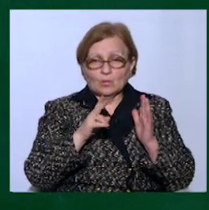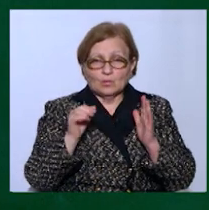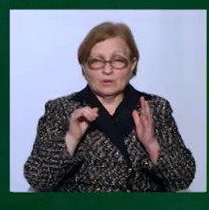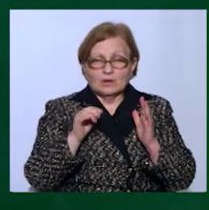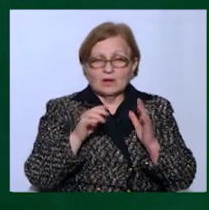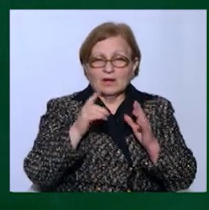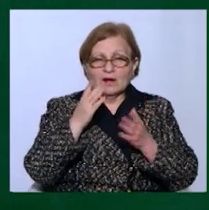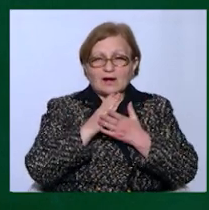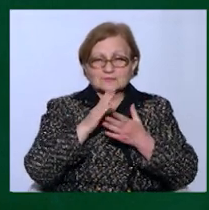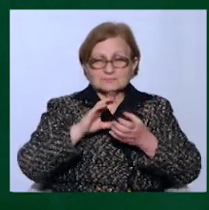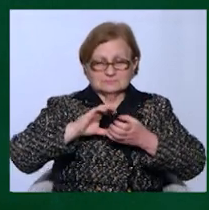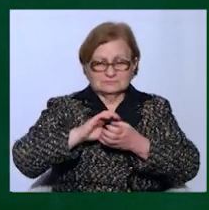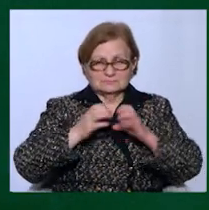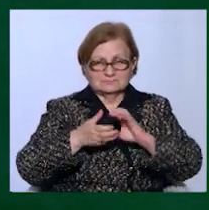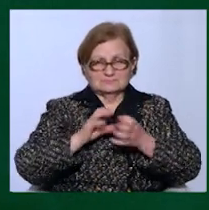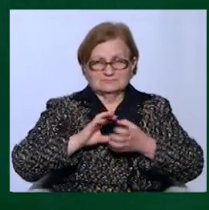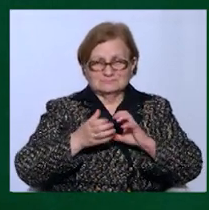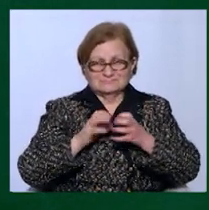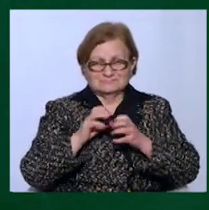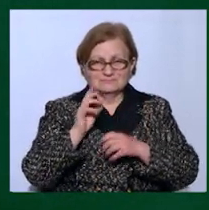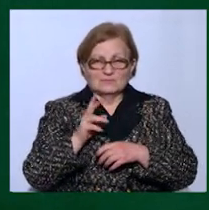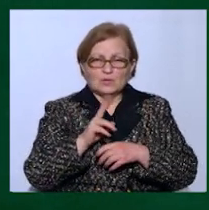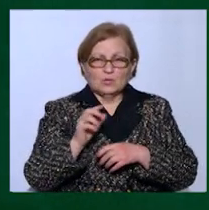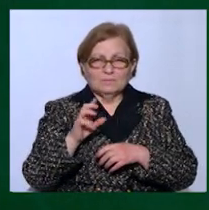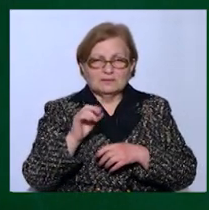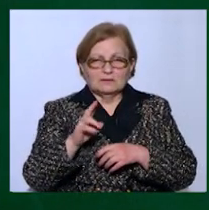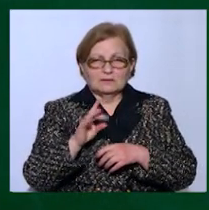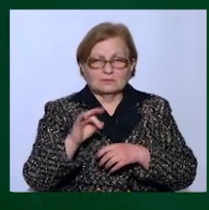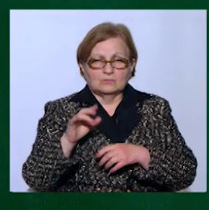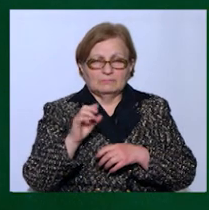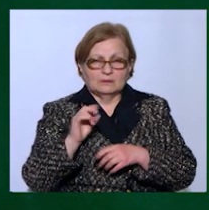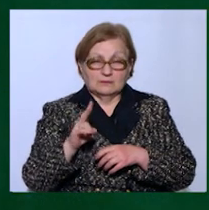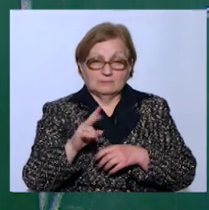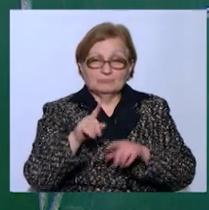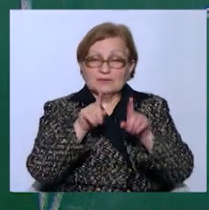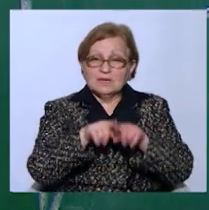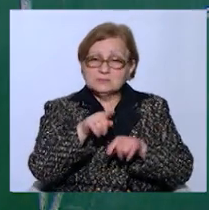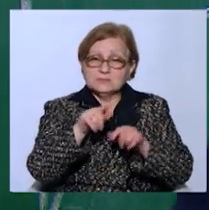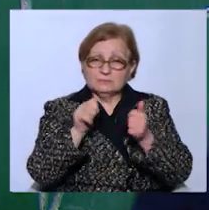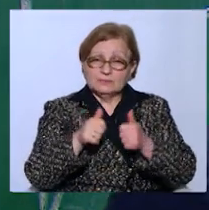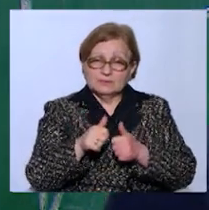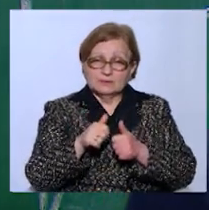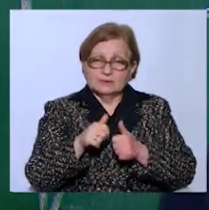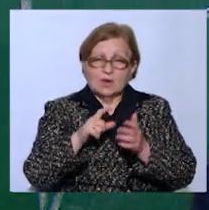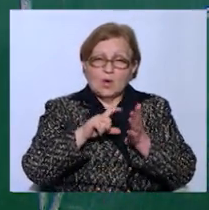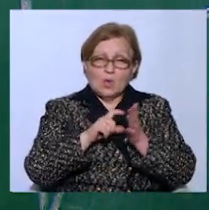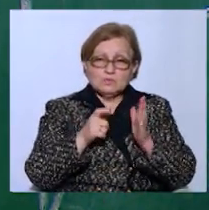კუბი, რუბიკი, რომელიც არის, სწორედ ეგრე დაერქვა იმას. ხედავთ? აი ასეთ ფიგურას.